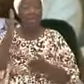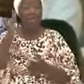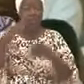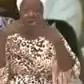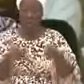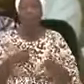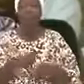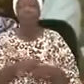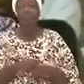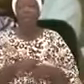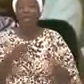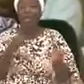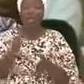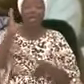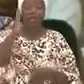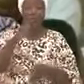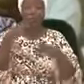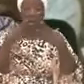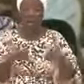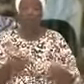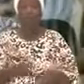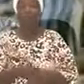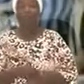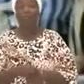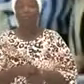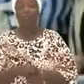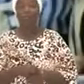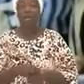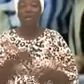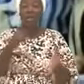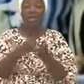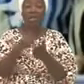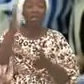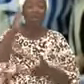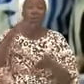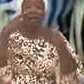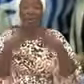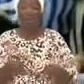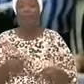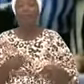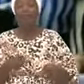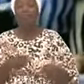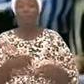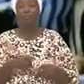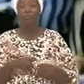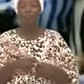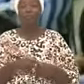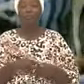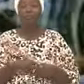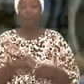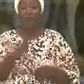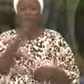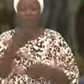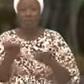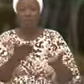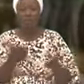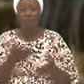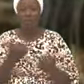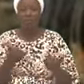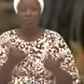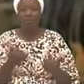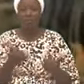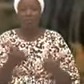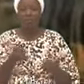arriver ça va arriver ça va t'arriver est-ce que tu as là bas maintenant